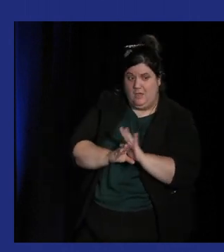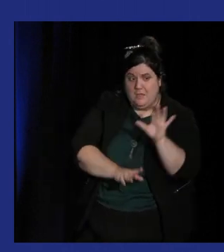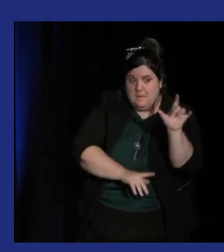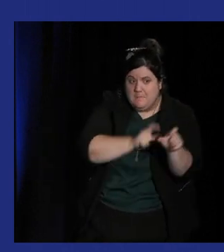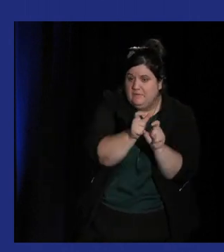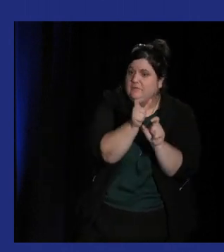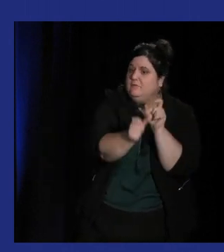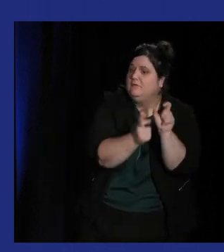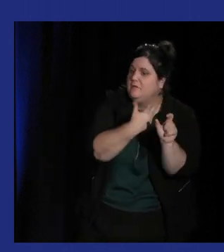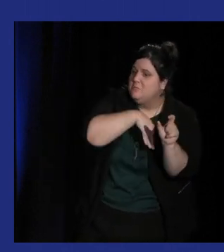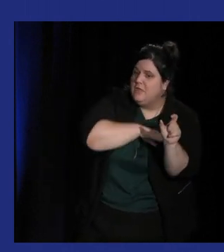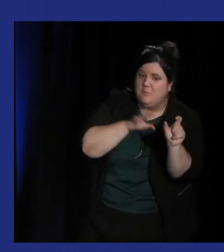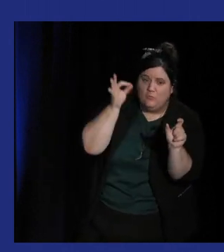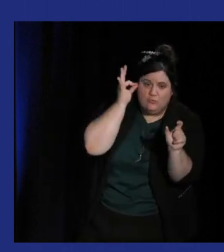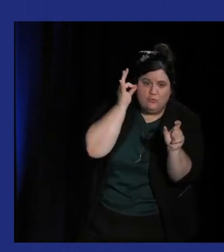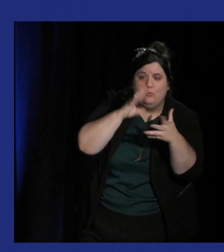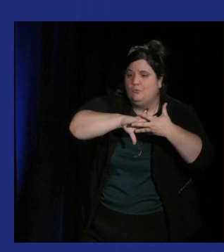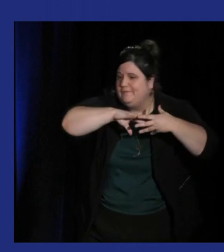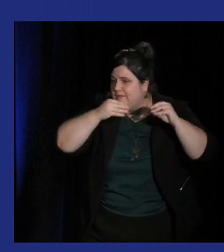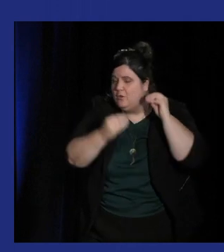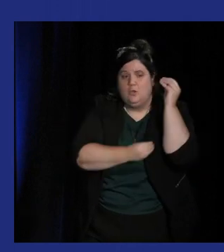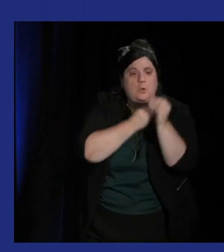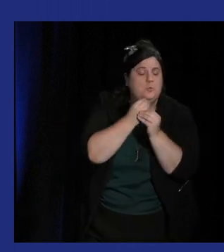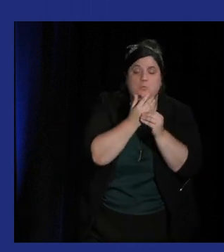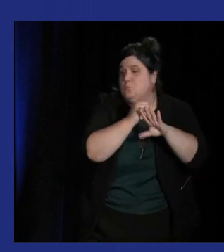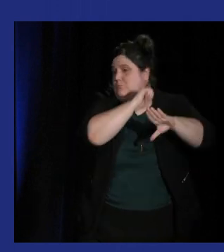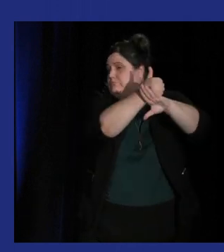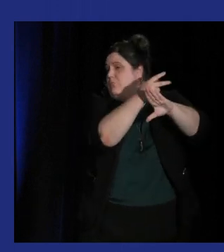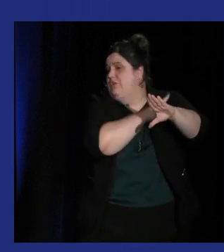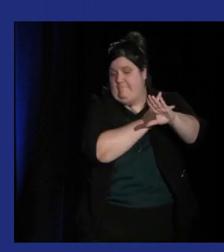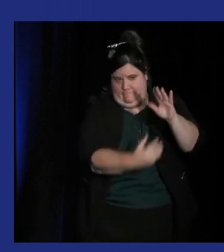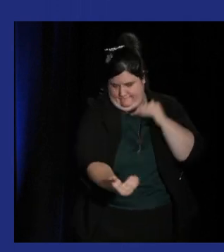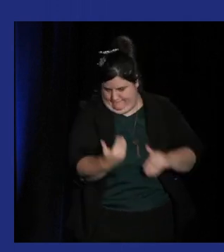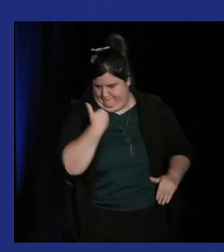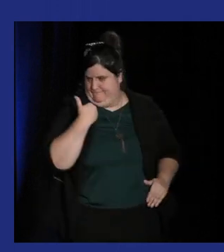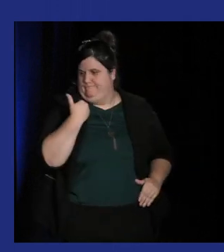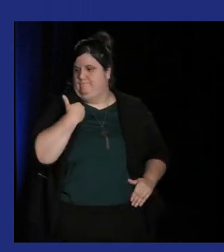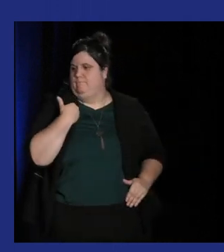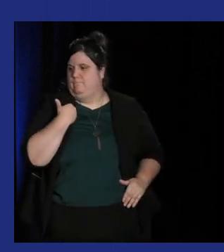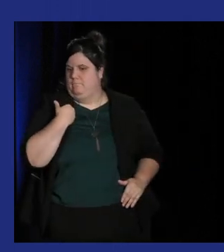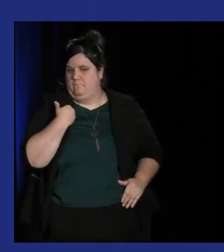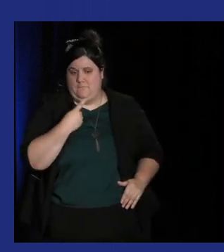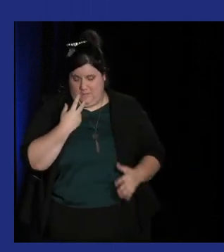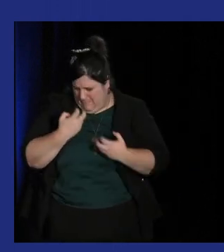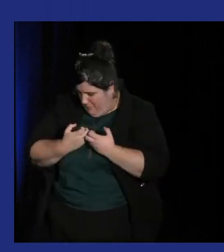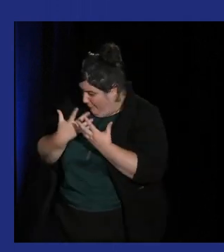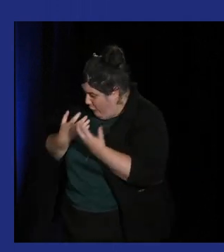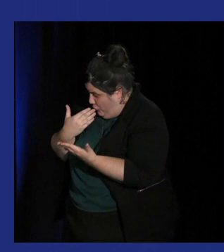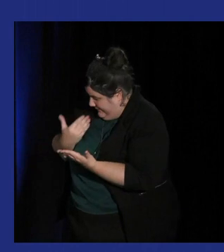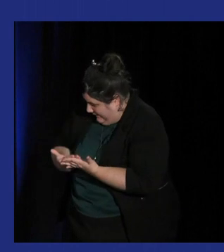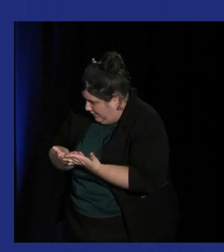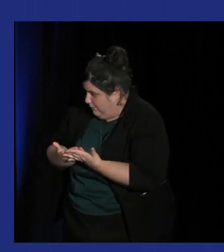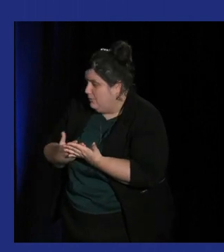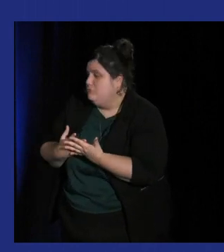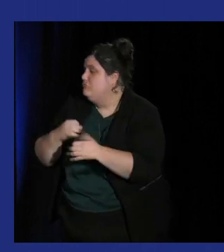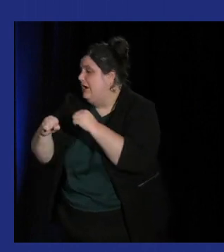soit directement son Denner soit leur chef avec un besoin précis par exemple voilà je voudrais faire ça où il me manque